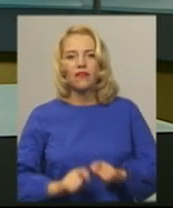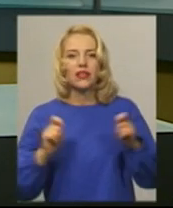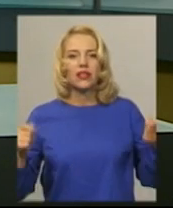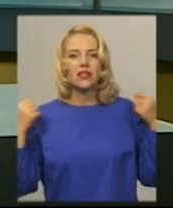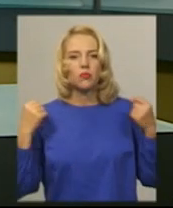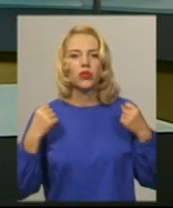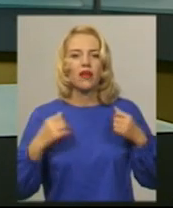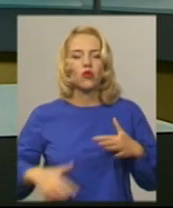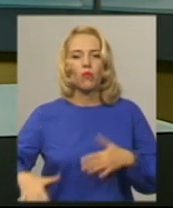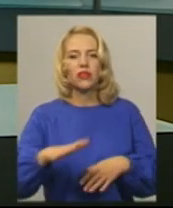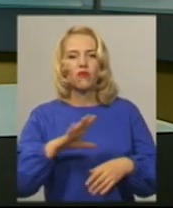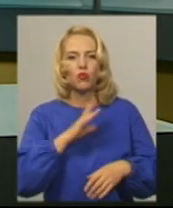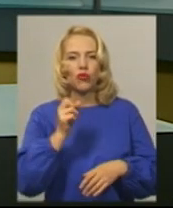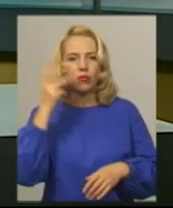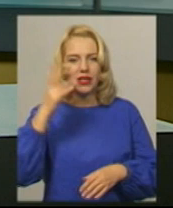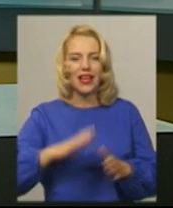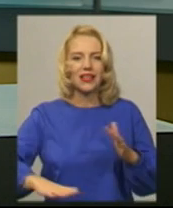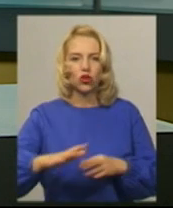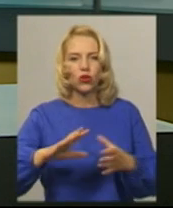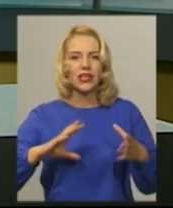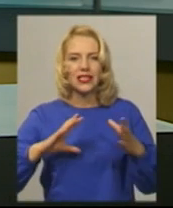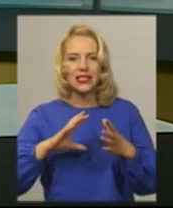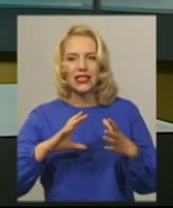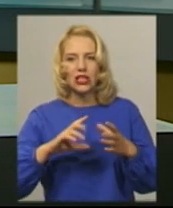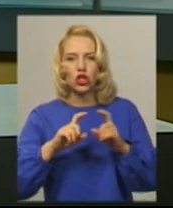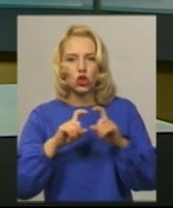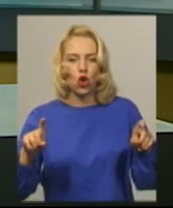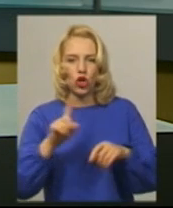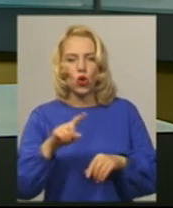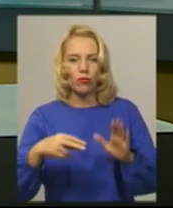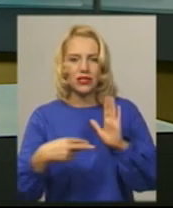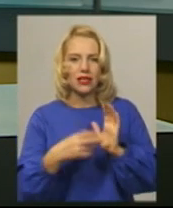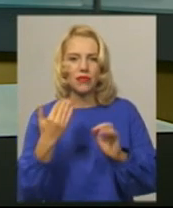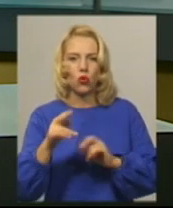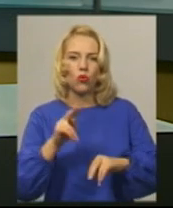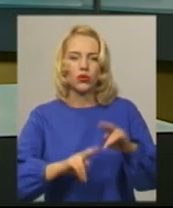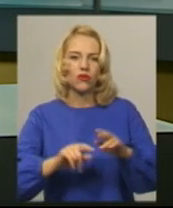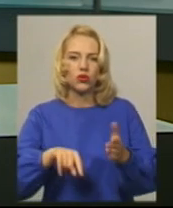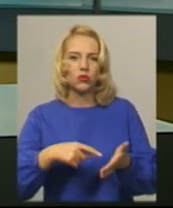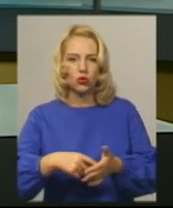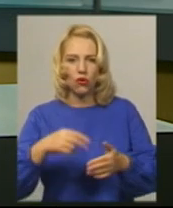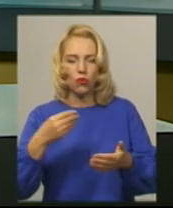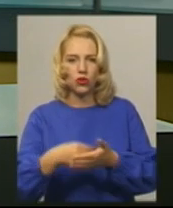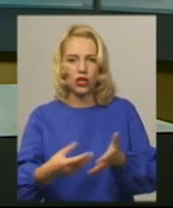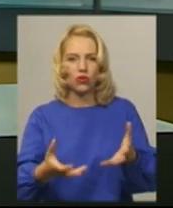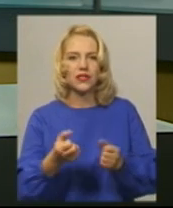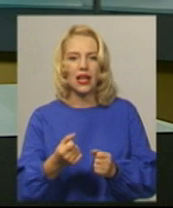відбулося у Хмельницькому на території середньої загальноосвітньої школи номер 7. На його будівництво з міського бюджету взяли